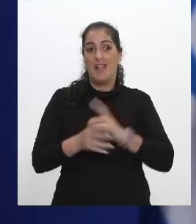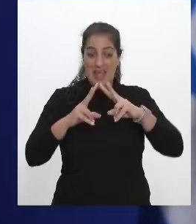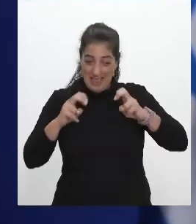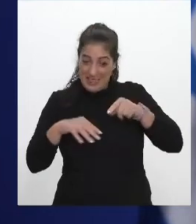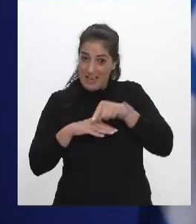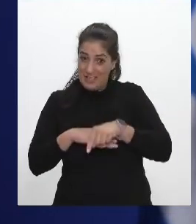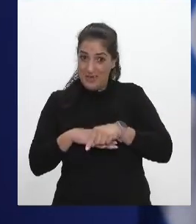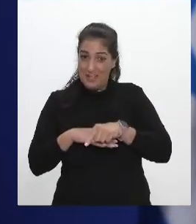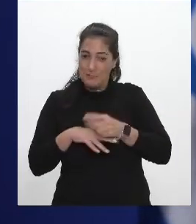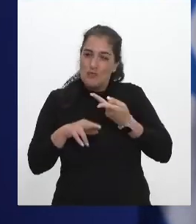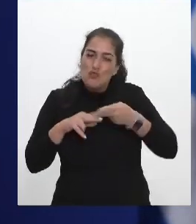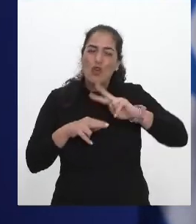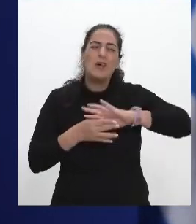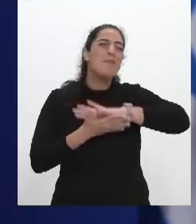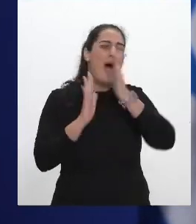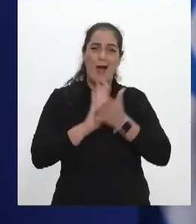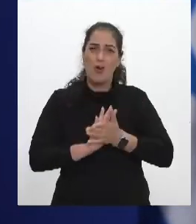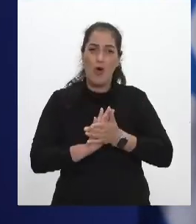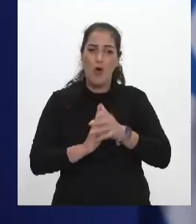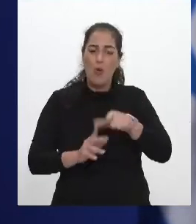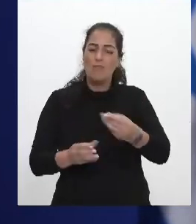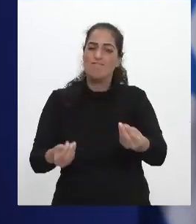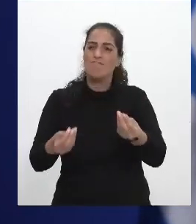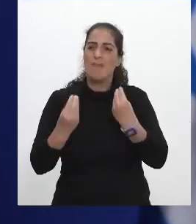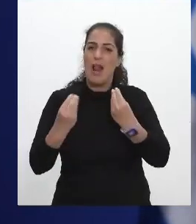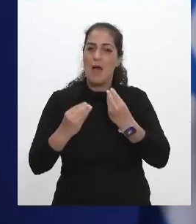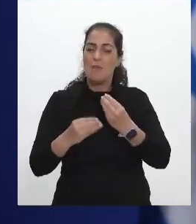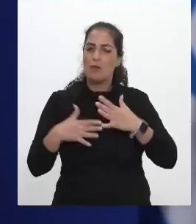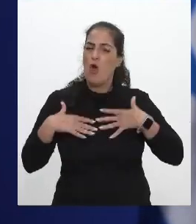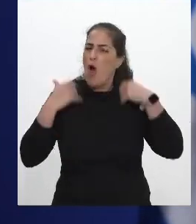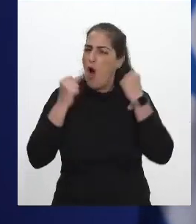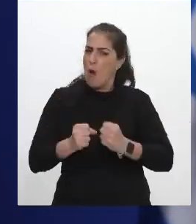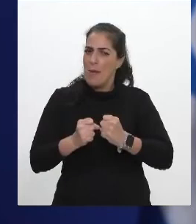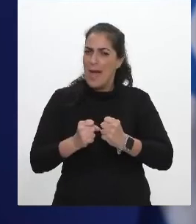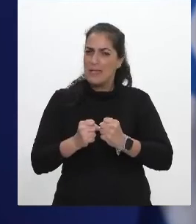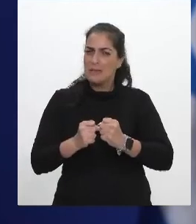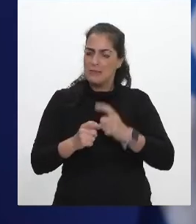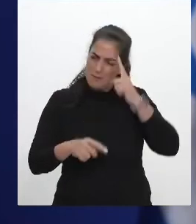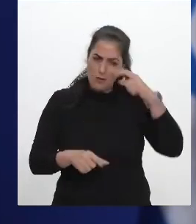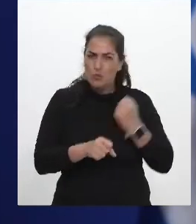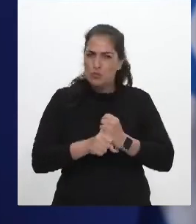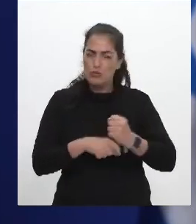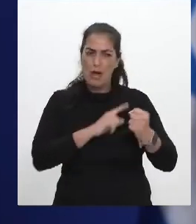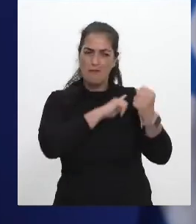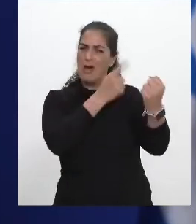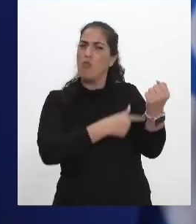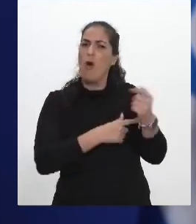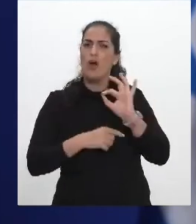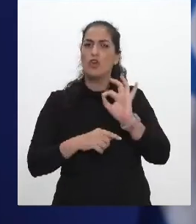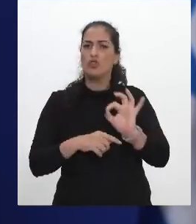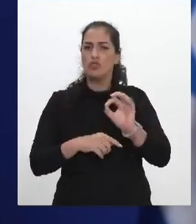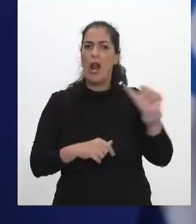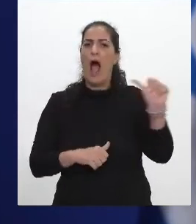התחקיר יותר מכל הוא מלמד על אומץ הלב התושיה והגבורה של